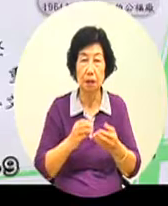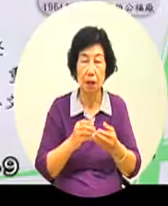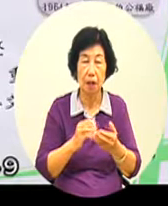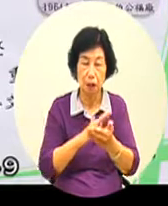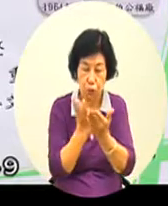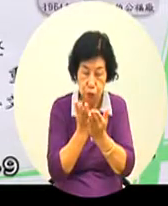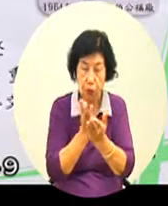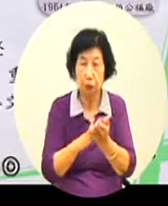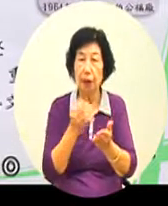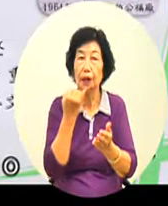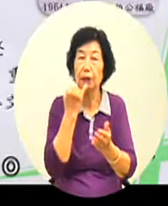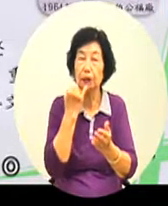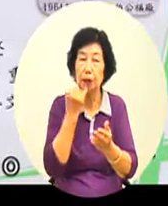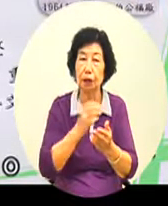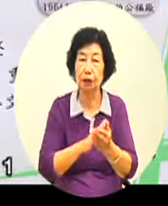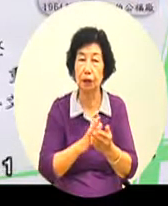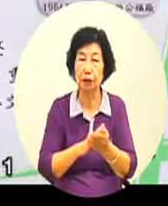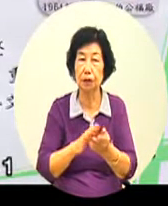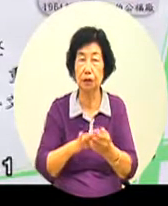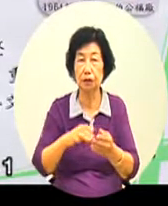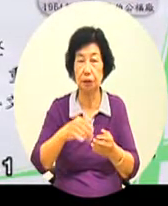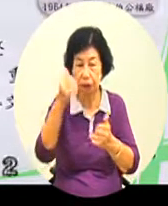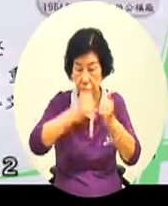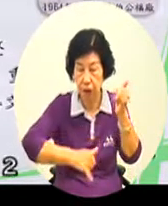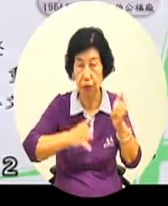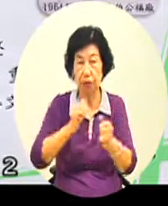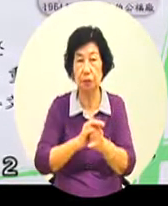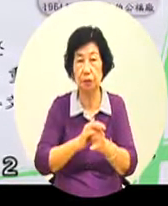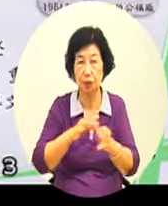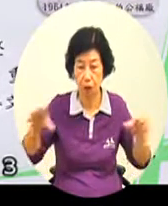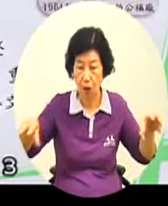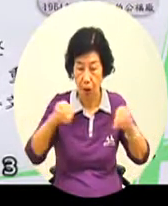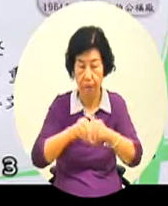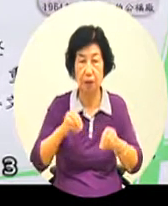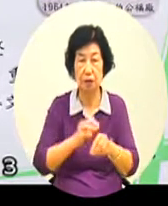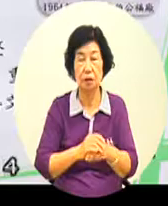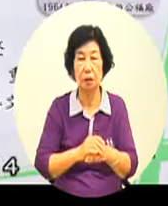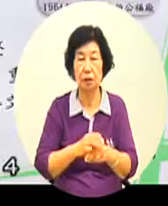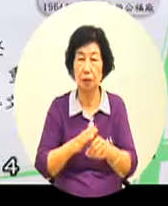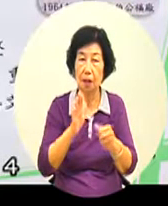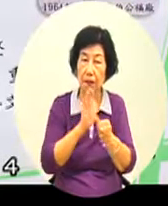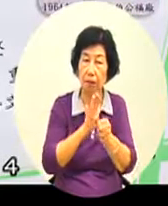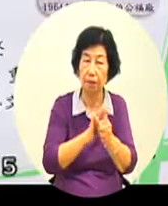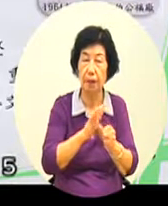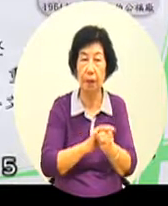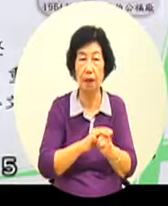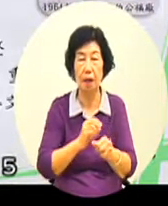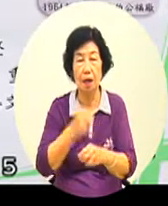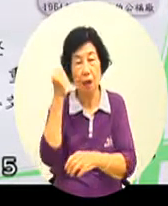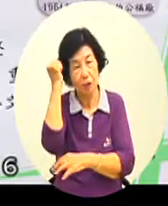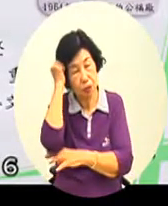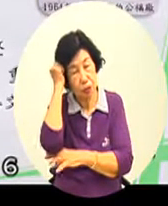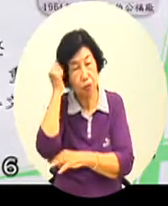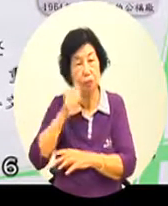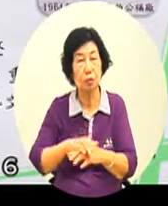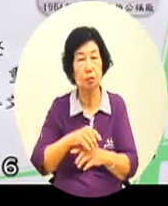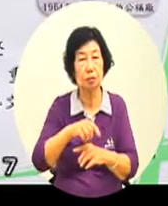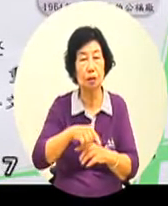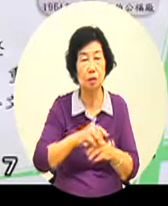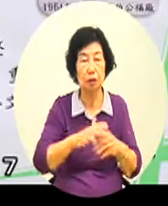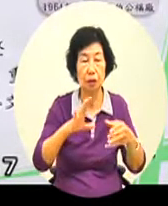哈，将它拼起来，那也塑造这个居民的这个生活环境跟更具有文